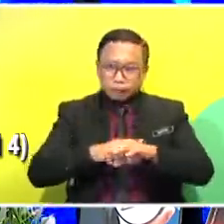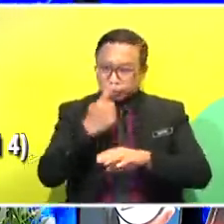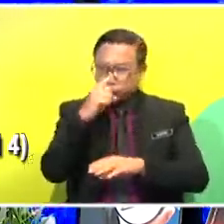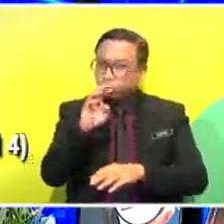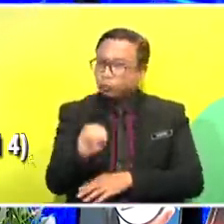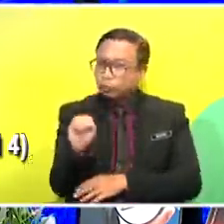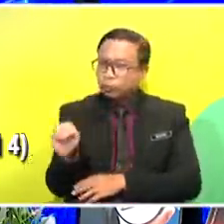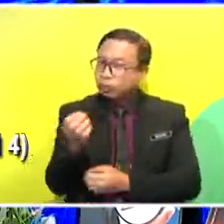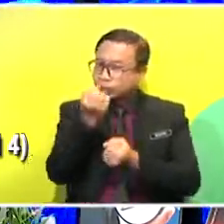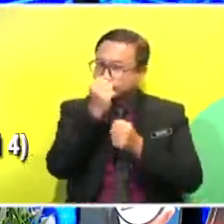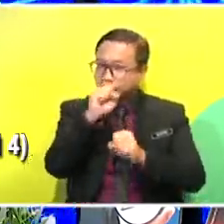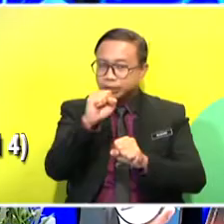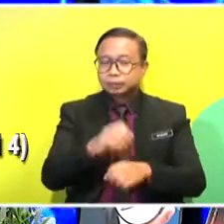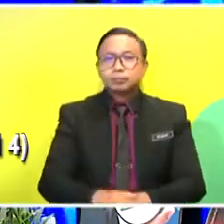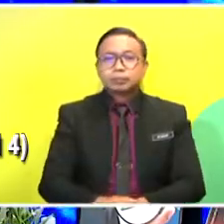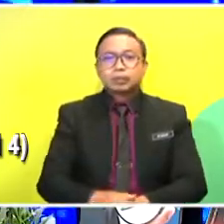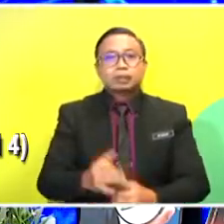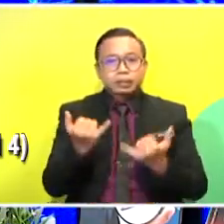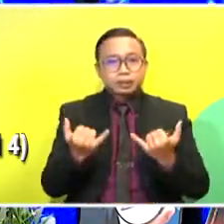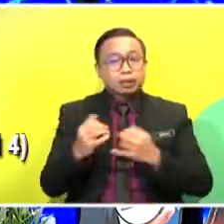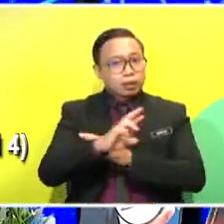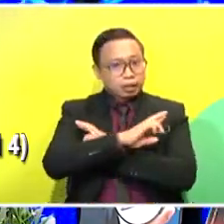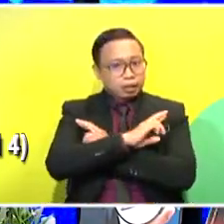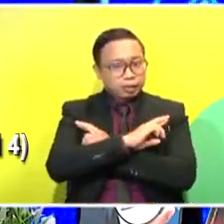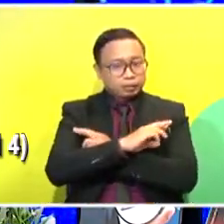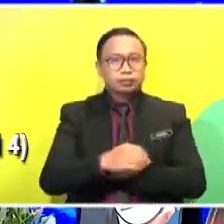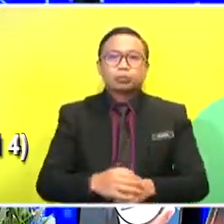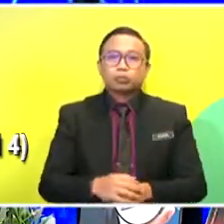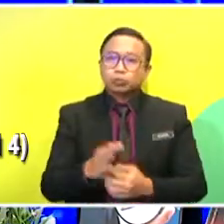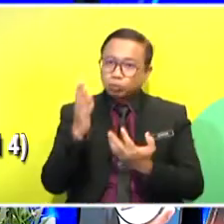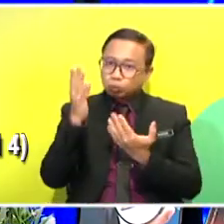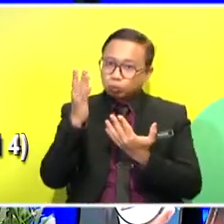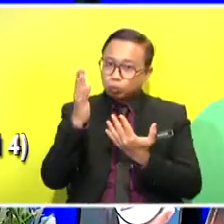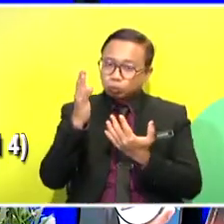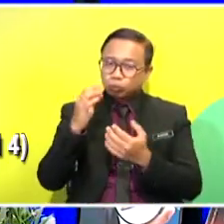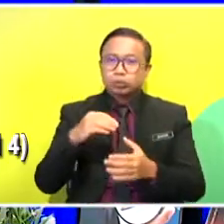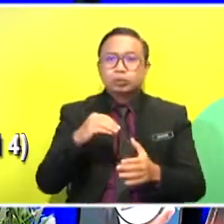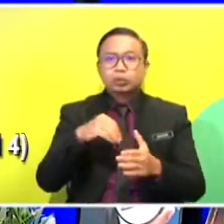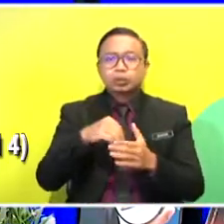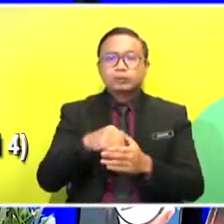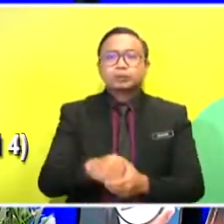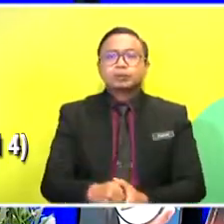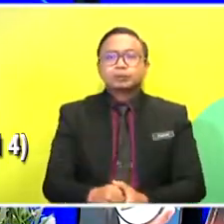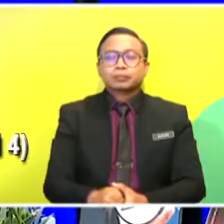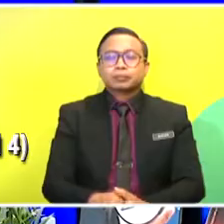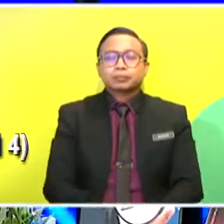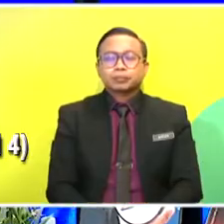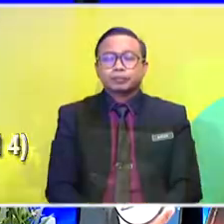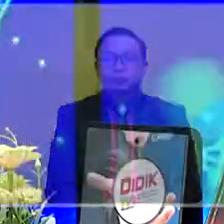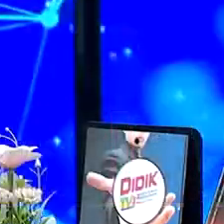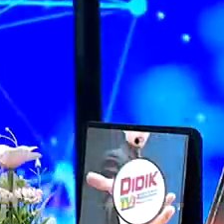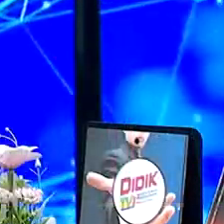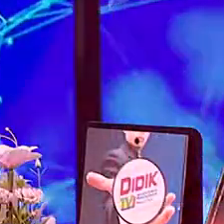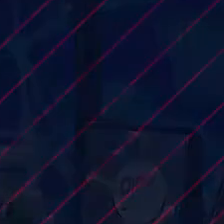bersedia. Jadi jom kita berhenti rehat seketika. Jangan ke mana-mana, kembali selepas ini ke slot tahap 2 di Didik TV KPM.